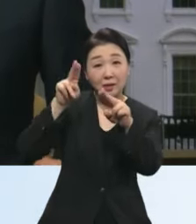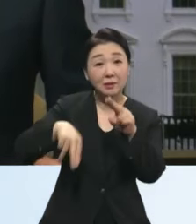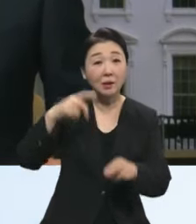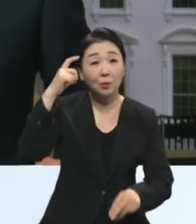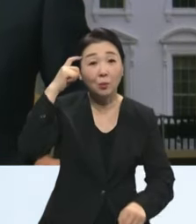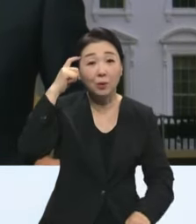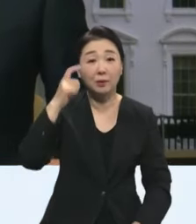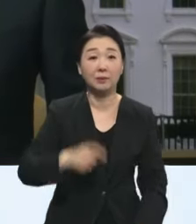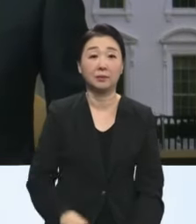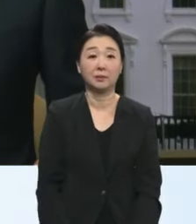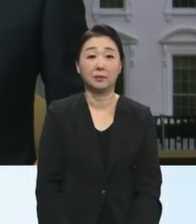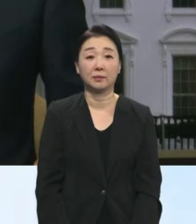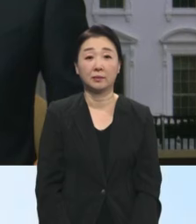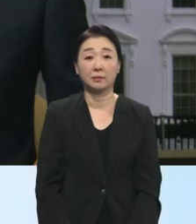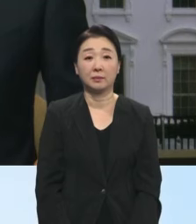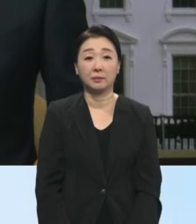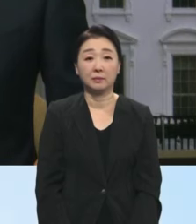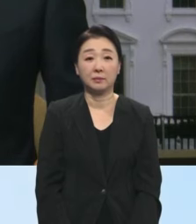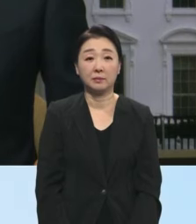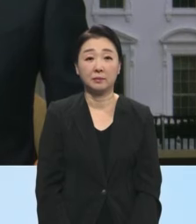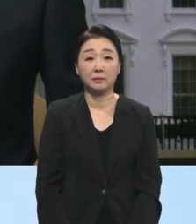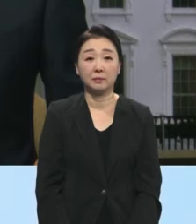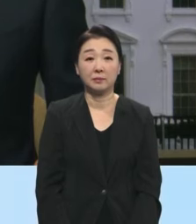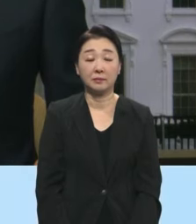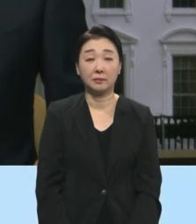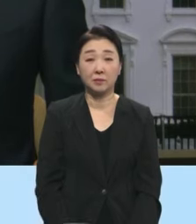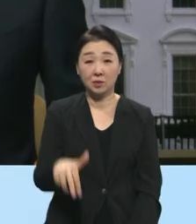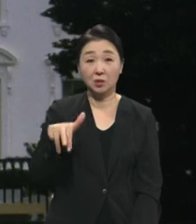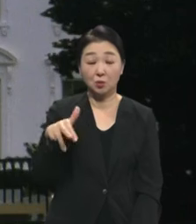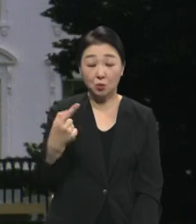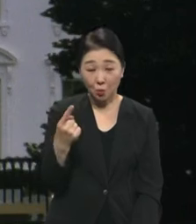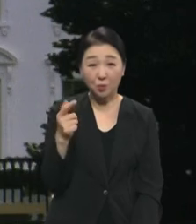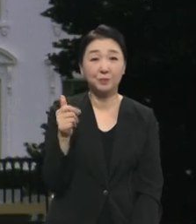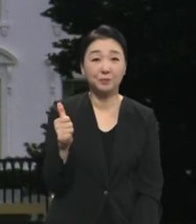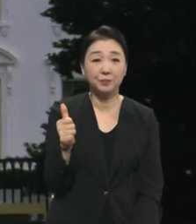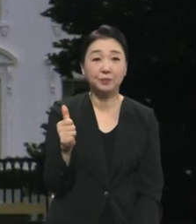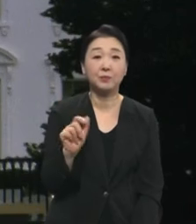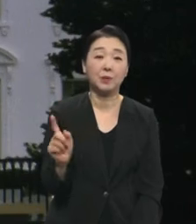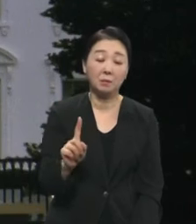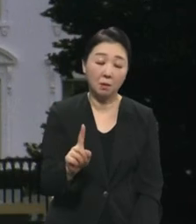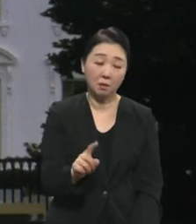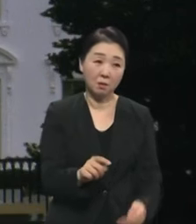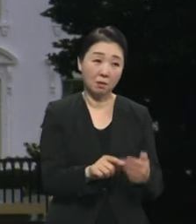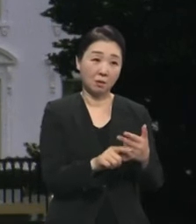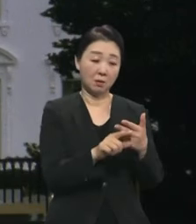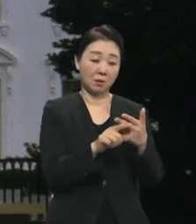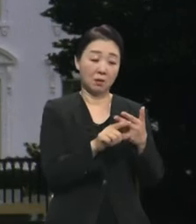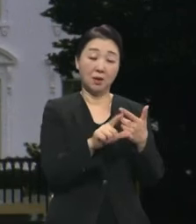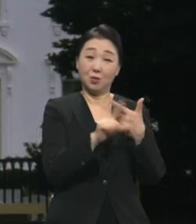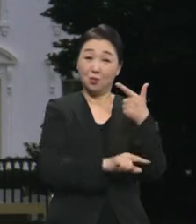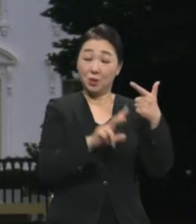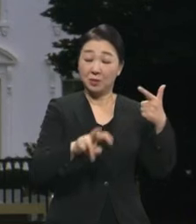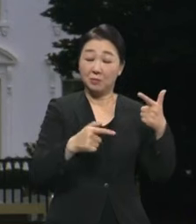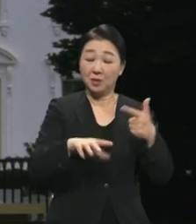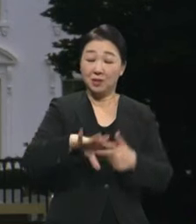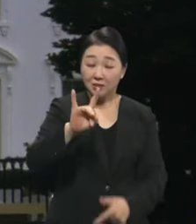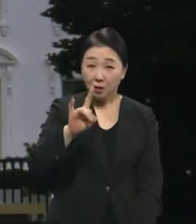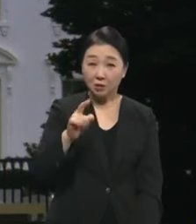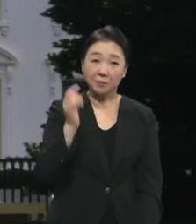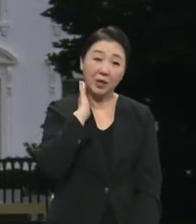계기는 뭐였을까요? 예, 바이든 대통령의 후보 사퇴 발표가 나온 건 지난달 27일 첫 대선 TV 토론을 한